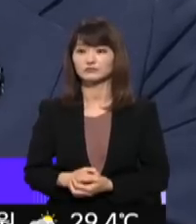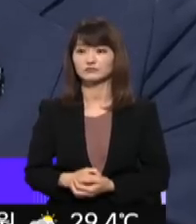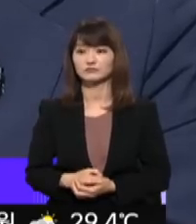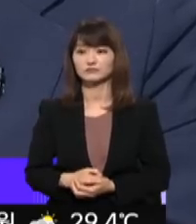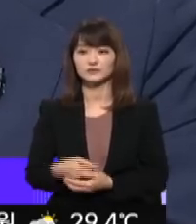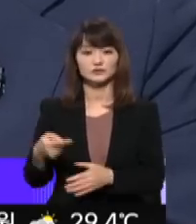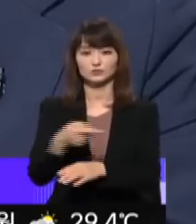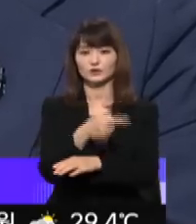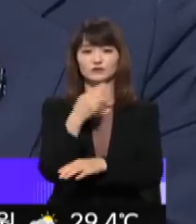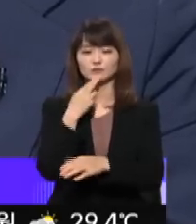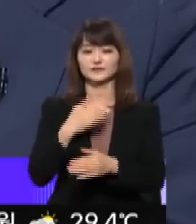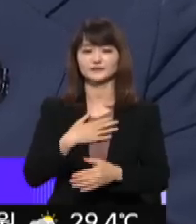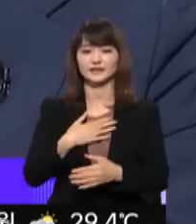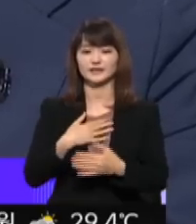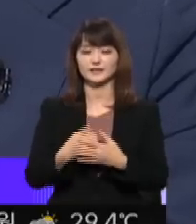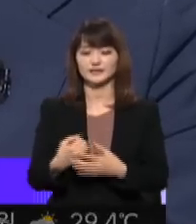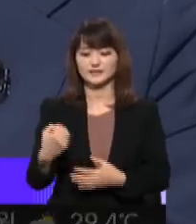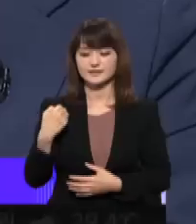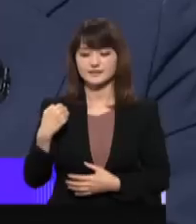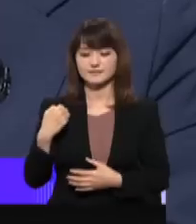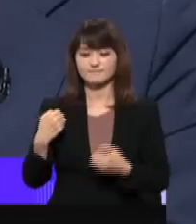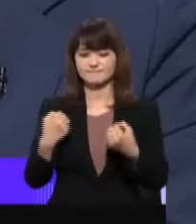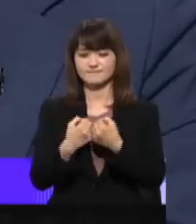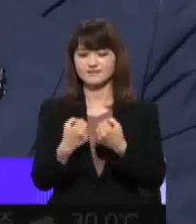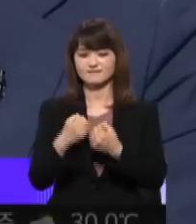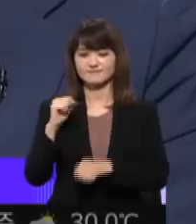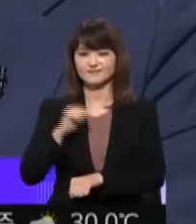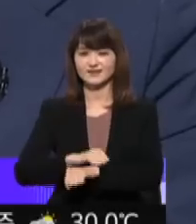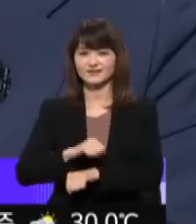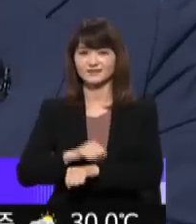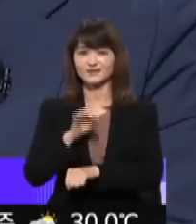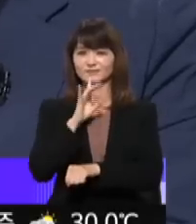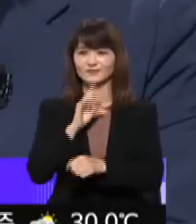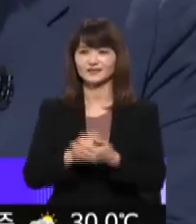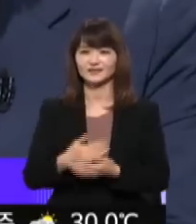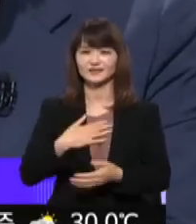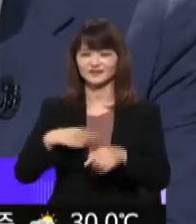말고는 물리적인 힘은 꽤 있었거든요